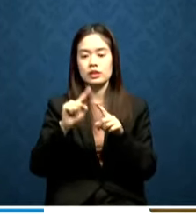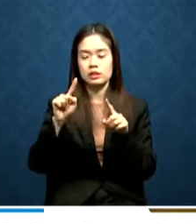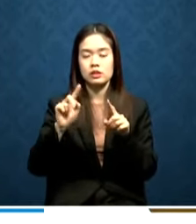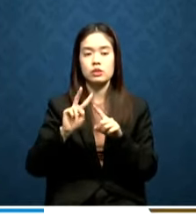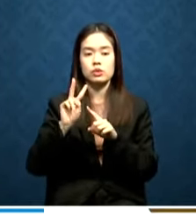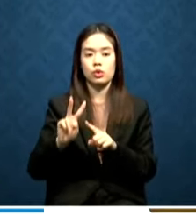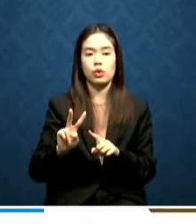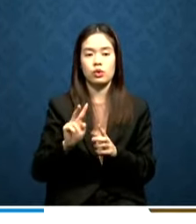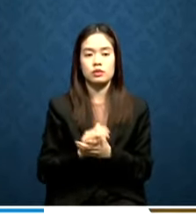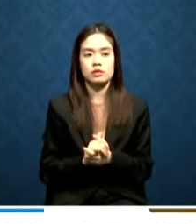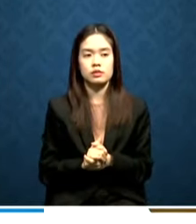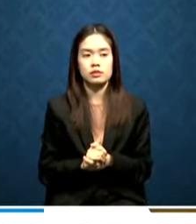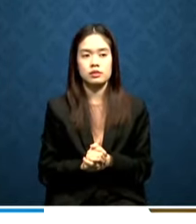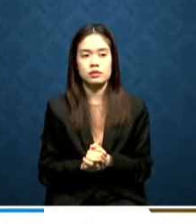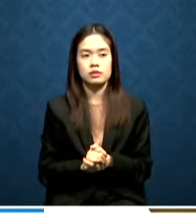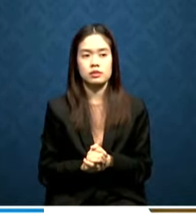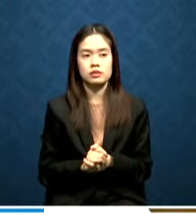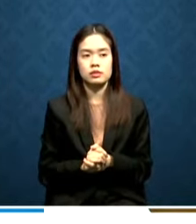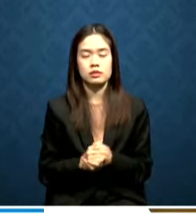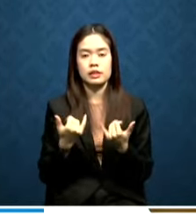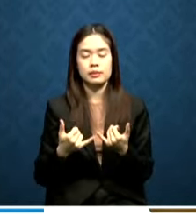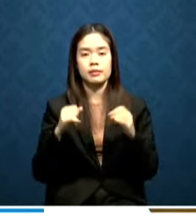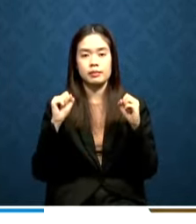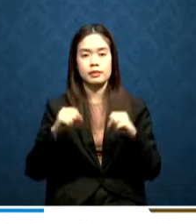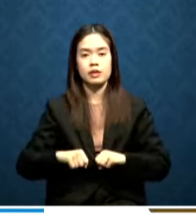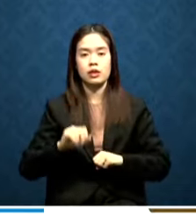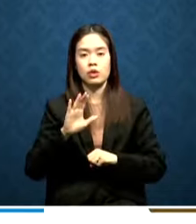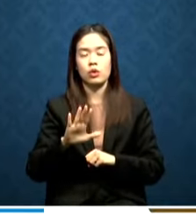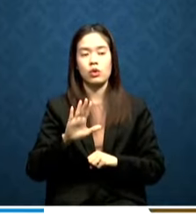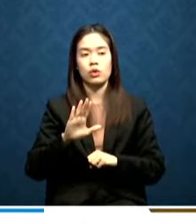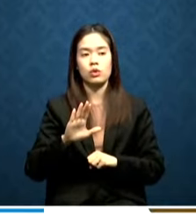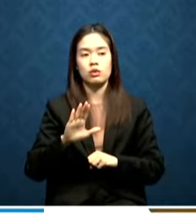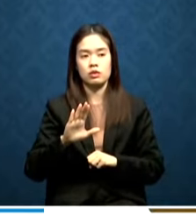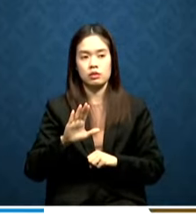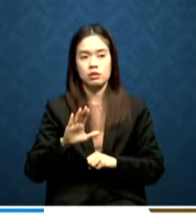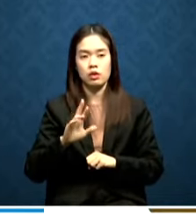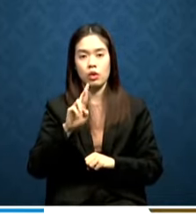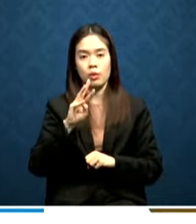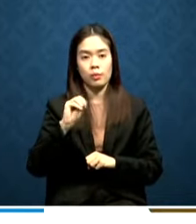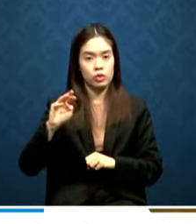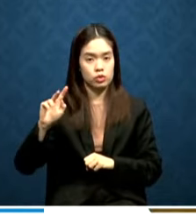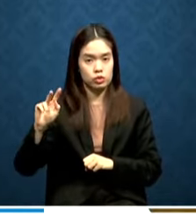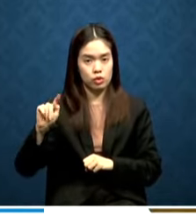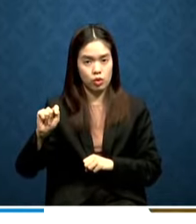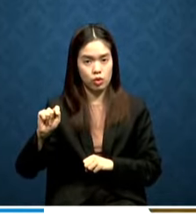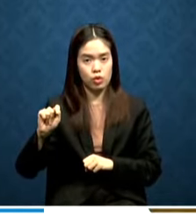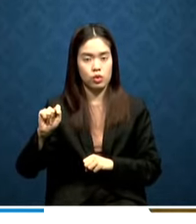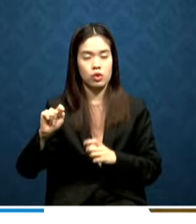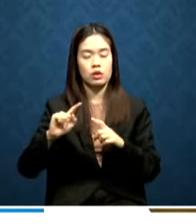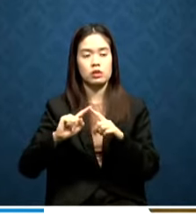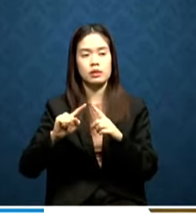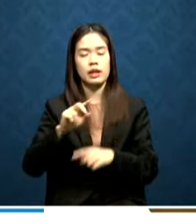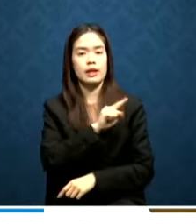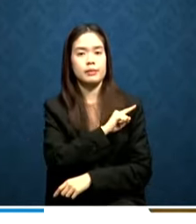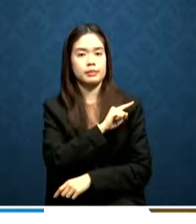คือเรื่องนี้มันเป็นการทำประชามติของคณะรัฐมนตรีไม่ใช่ของสภาครั้งแรกเนี่ยของ